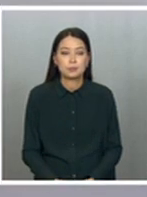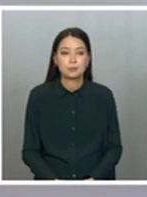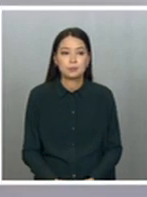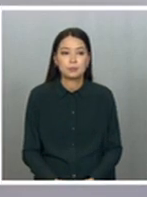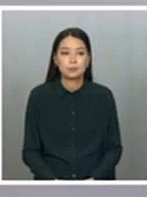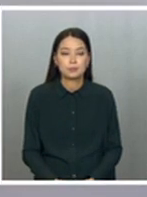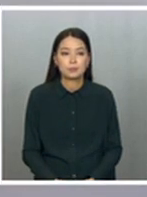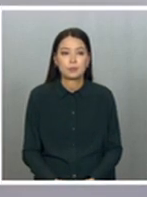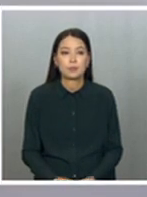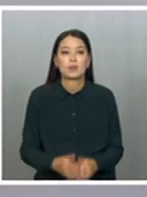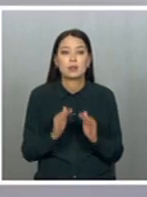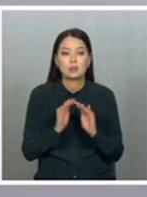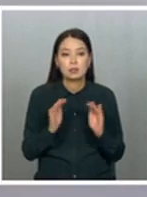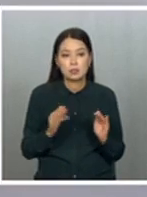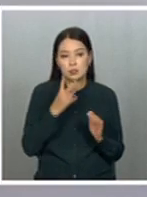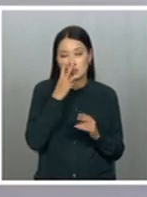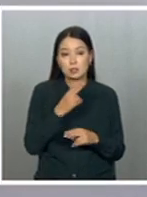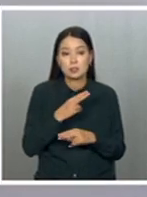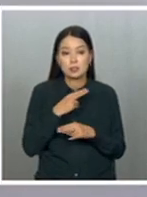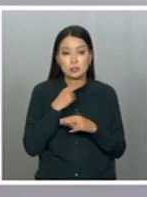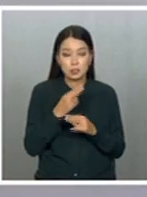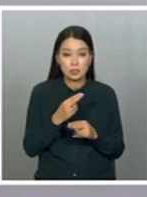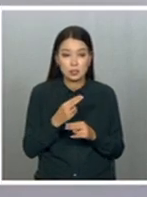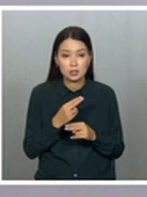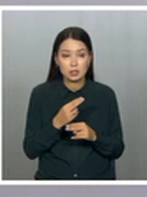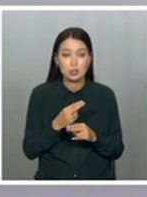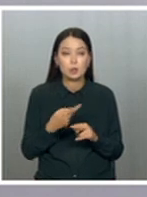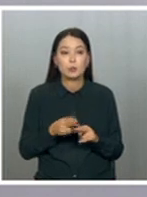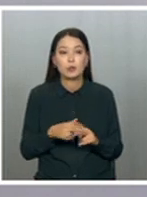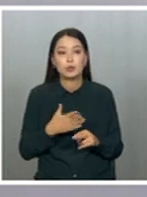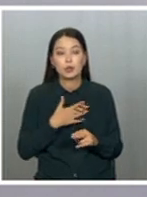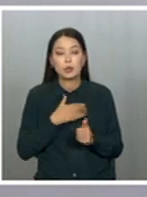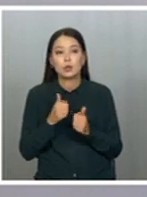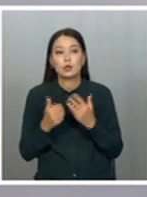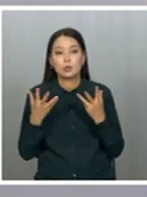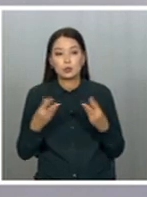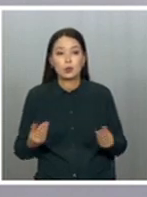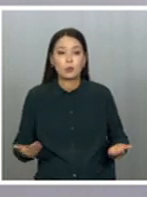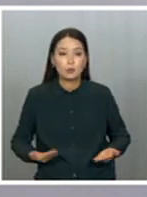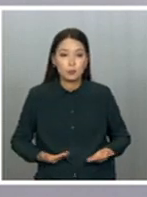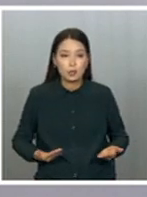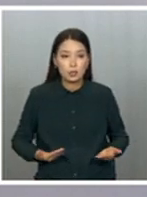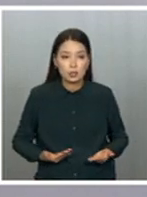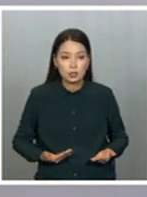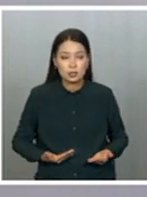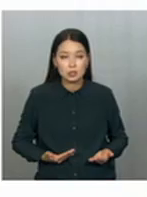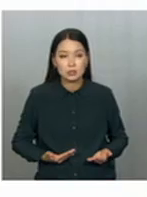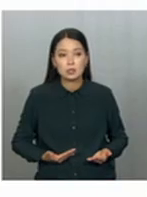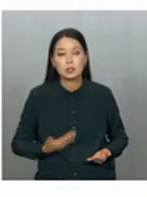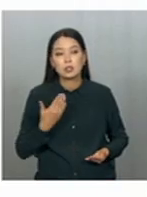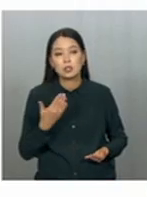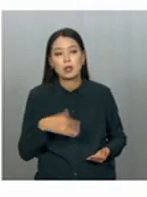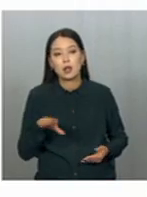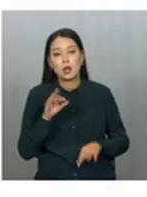Мына суреттерге назар аударатын болсаңыздар, біздің күнделікті өмірімізде және